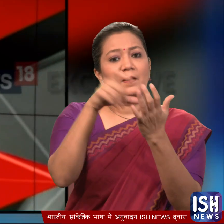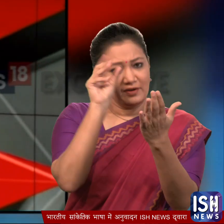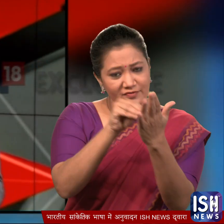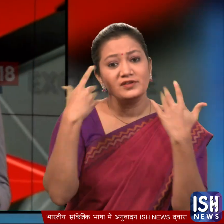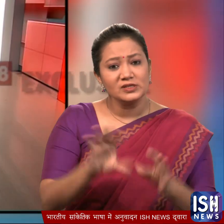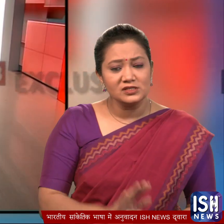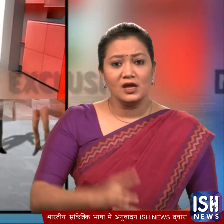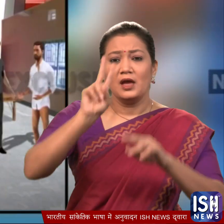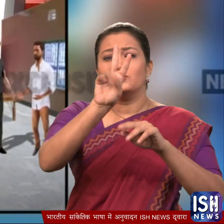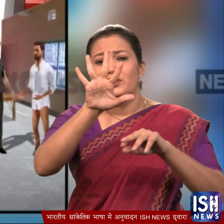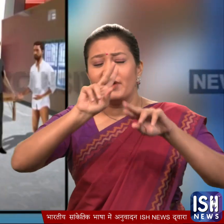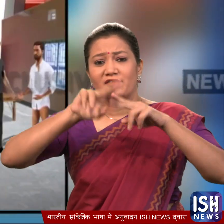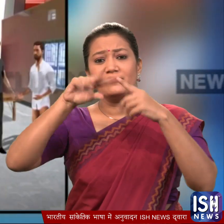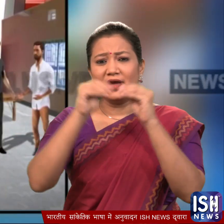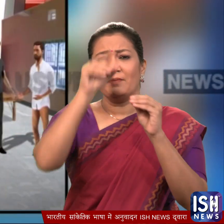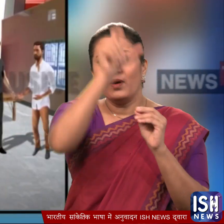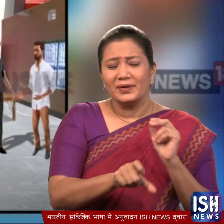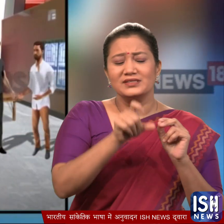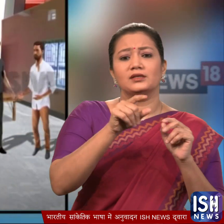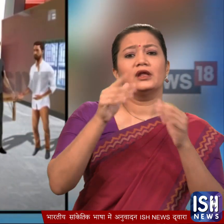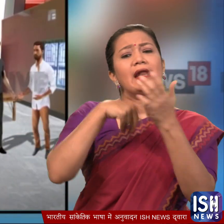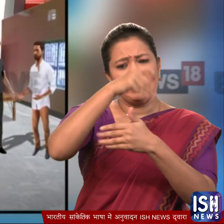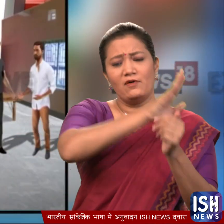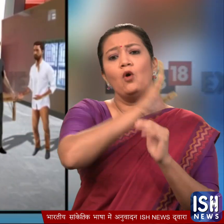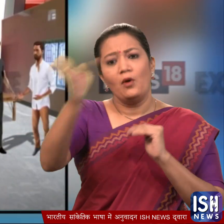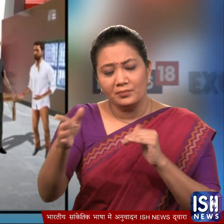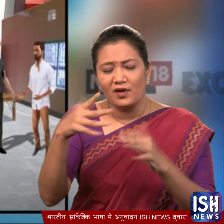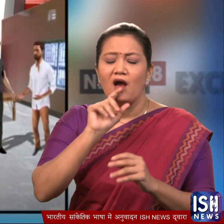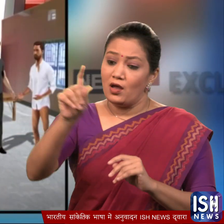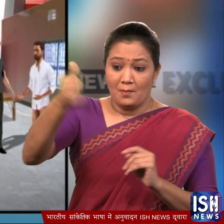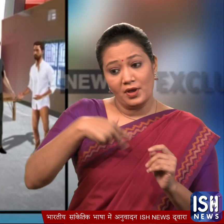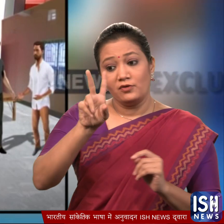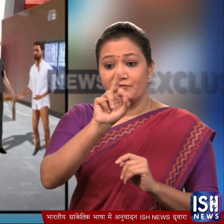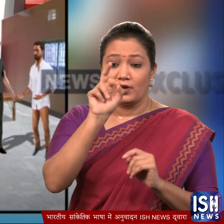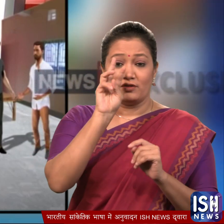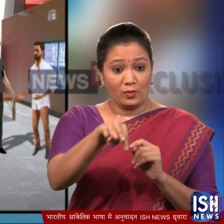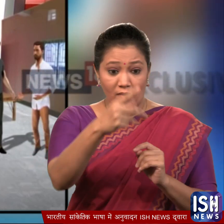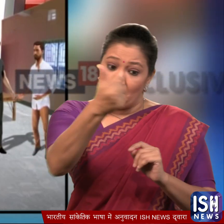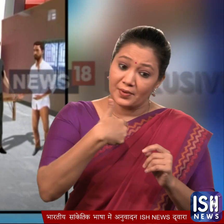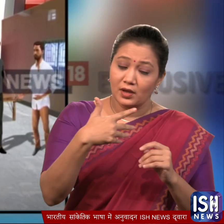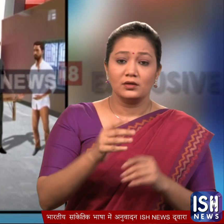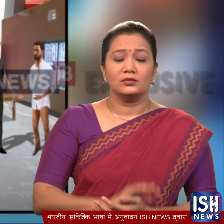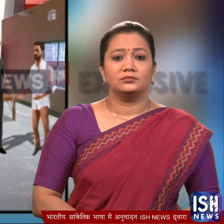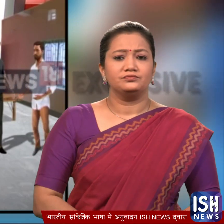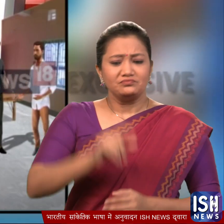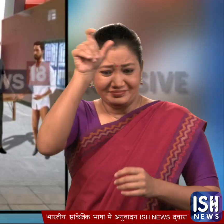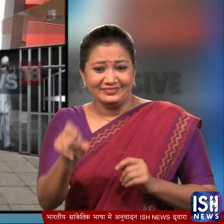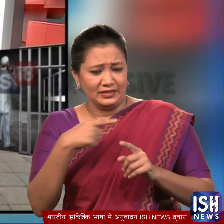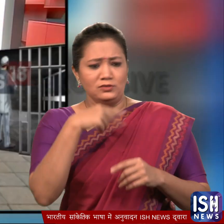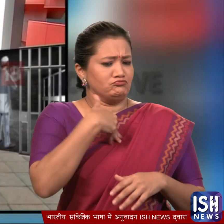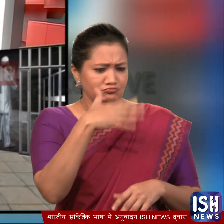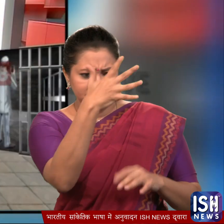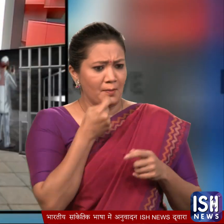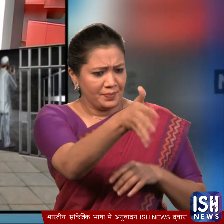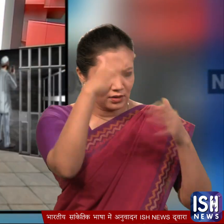उसके मुताबिक 25 फरवरी को उसका एक रिश्तेदार उसके पास आया था और 20,000 की अवैध वसूली की मांग कर रहा था। जब पीड़ित ने मना